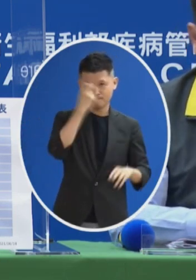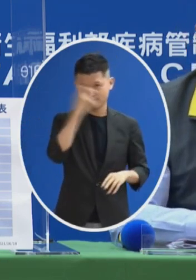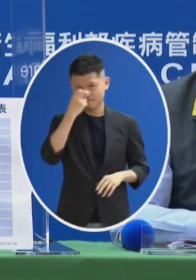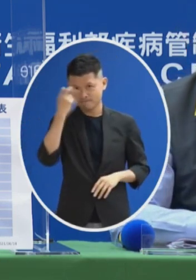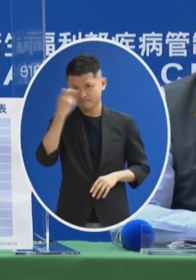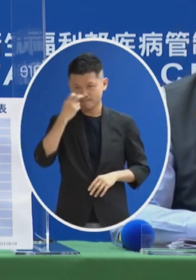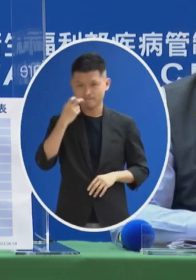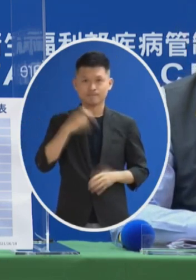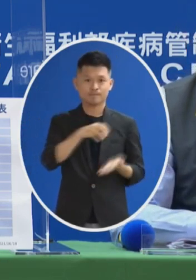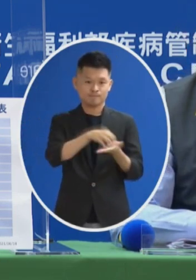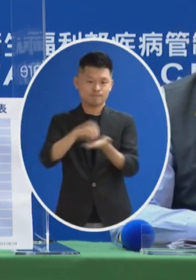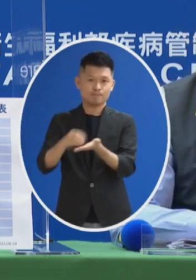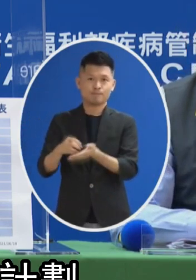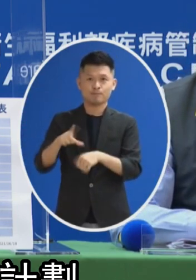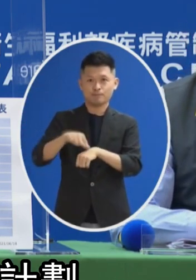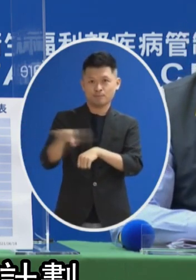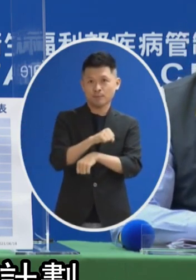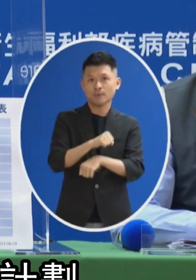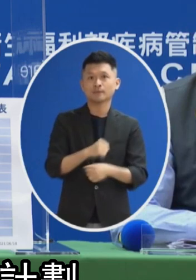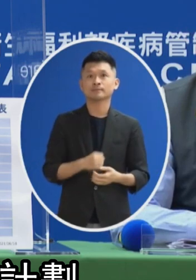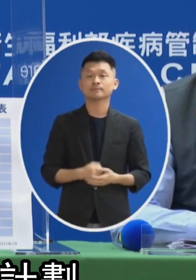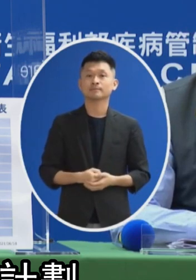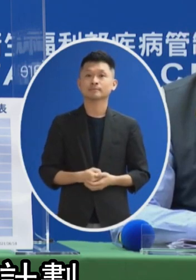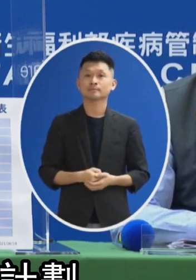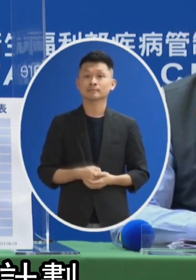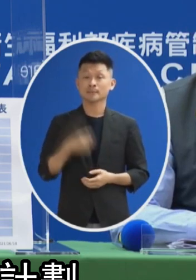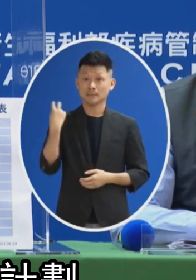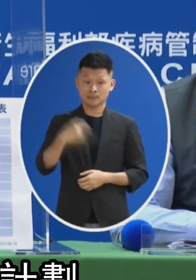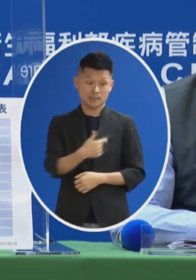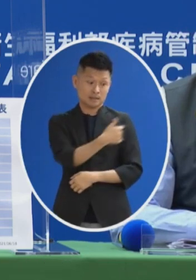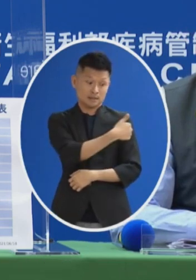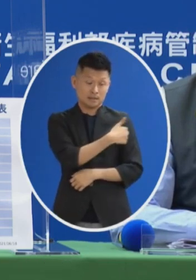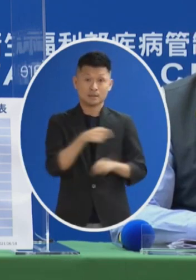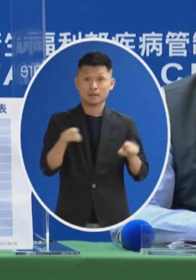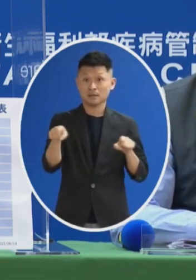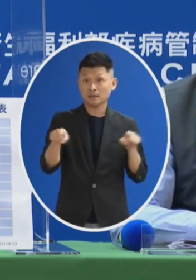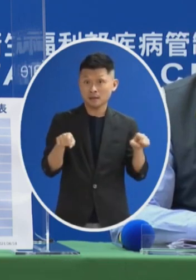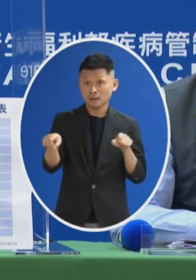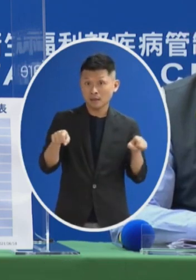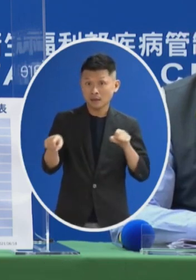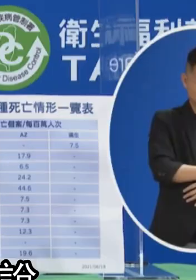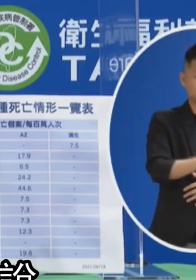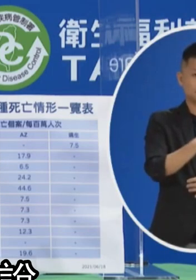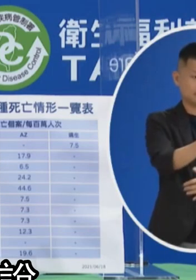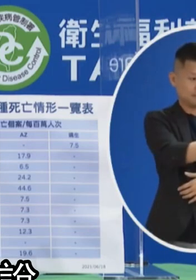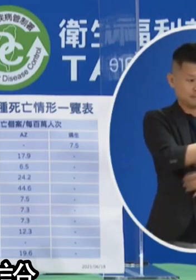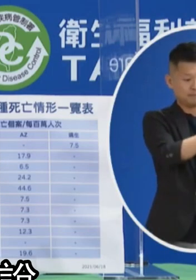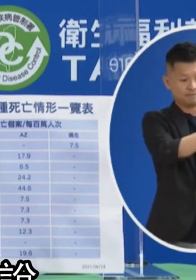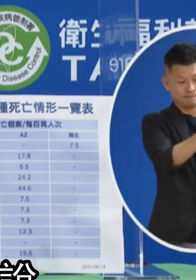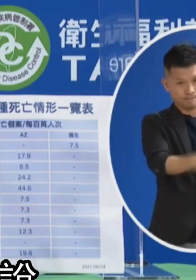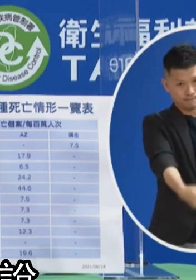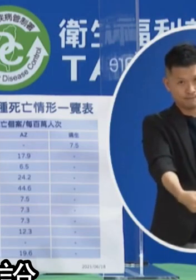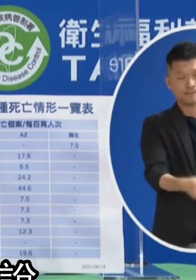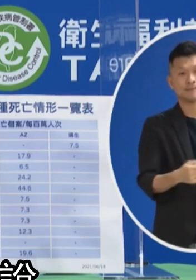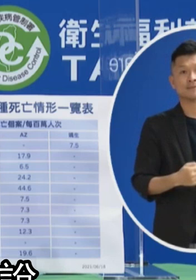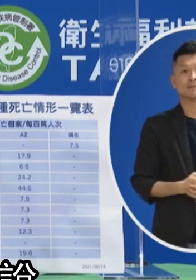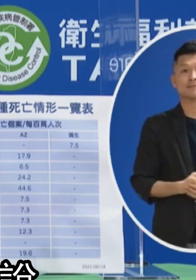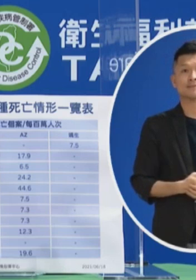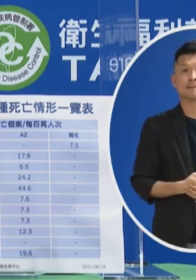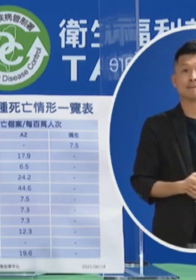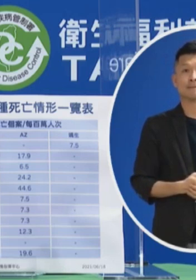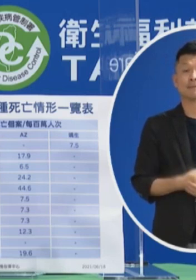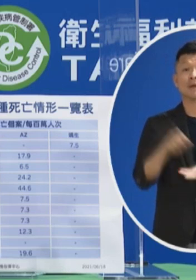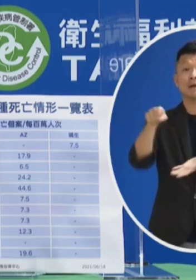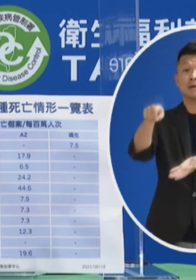签的作业。那我们按照我们的接种计划哈，那来做施打。那至于在哈，大家提出来